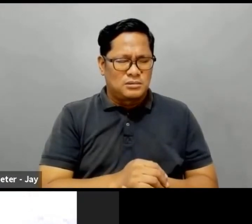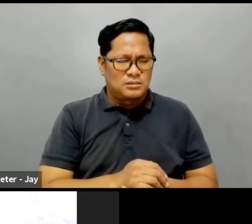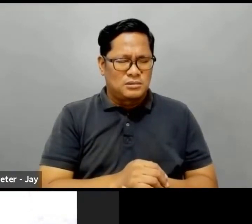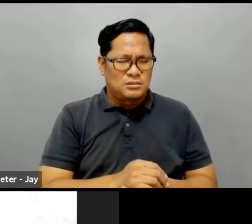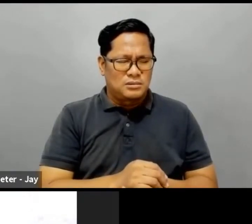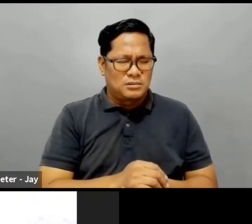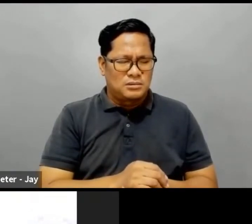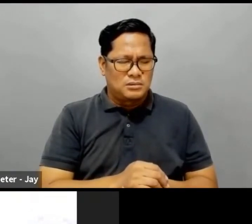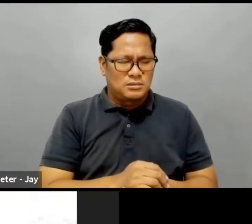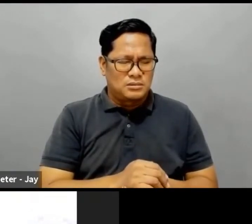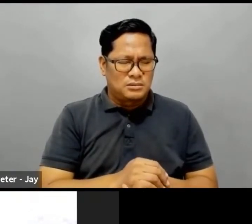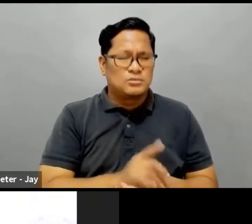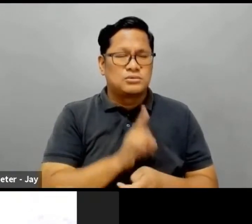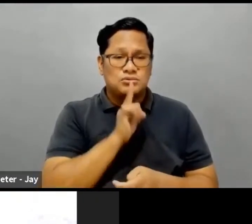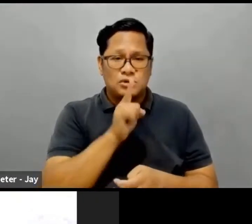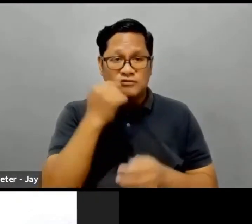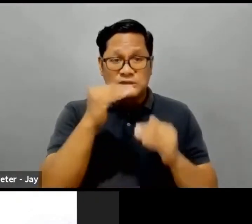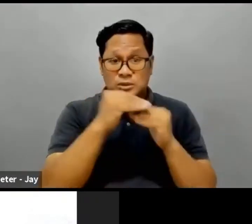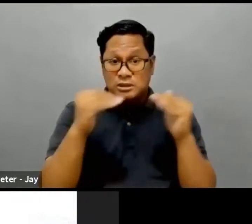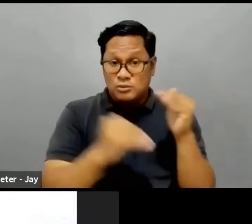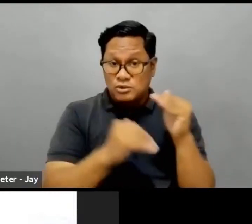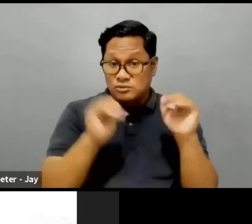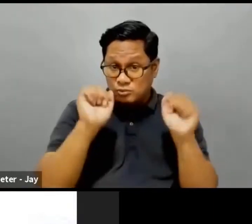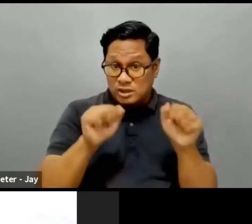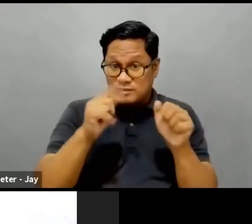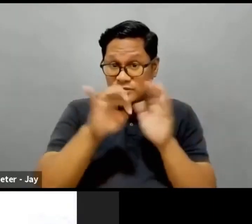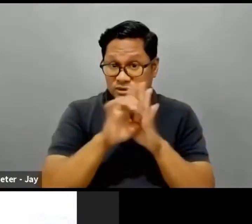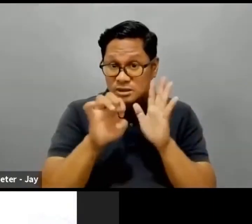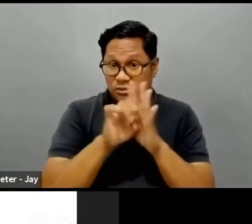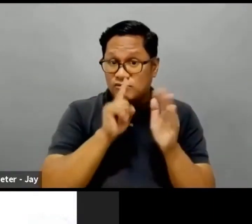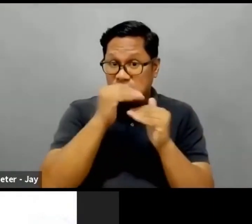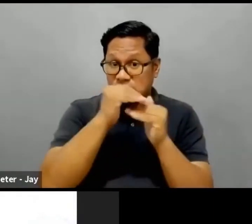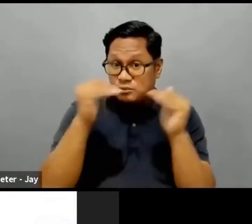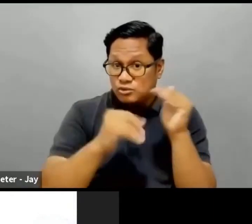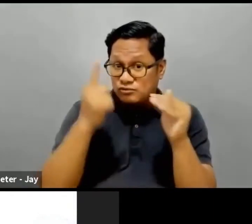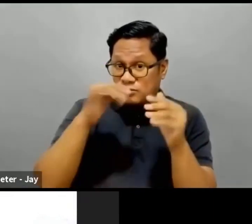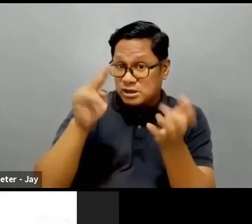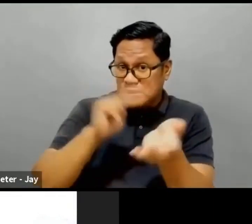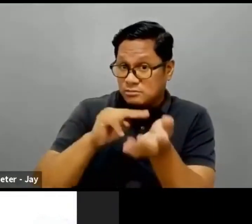na at demotion ba? Pwede ba yan? Ang demotion sa nurses?